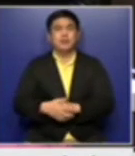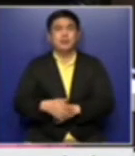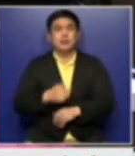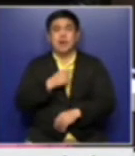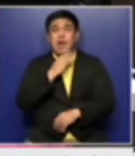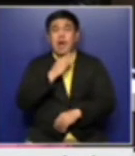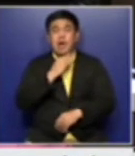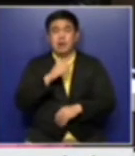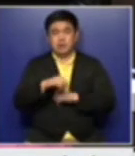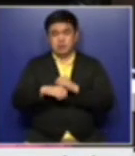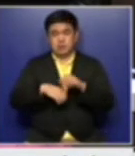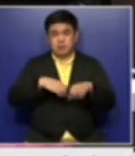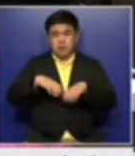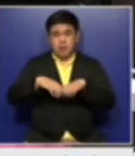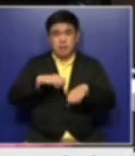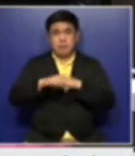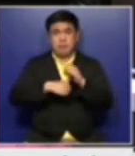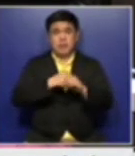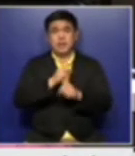งบประมาณปี